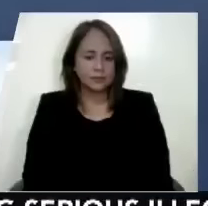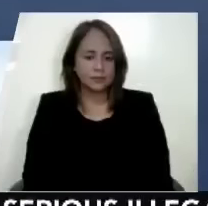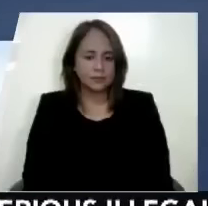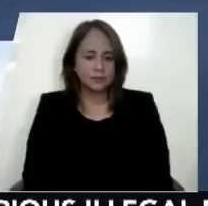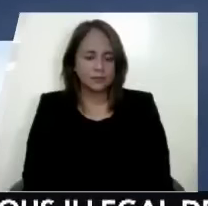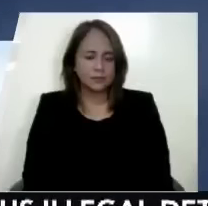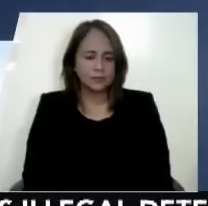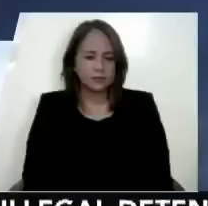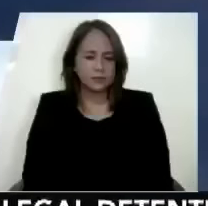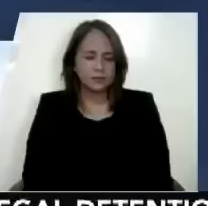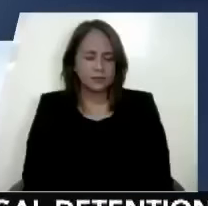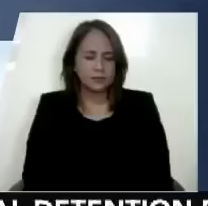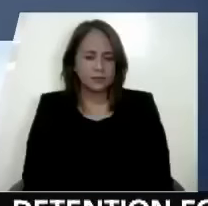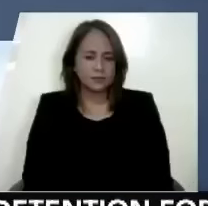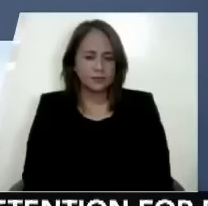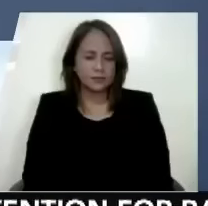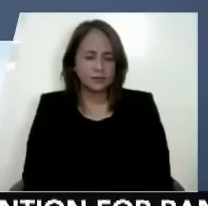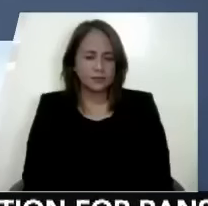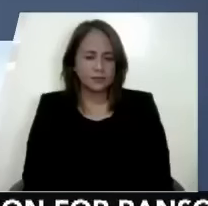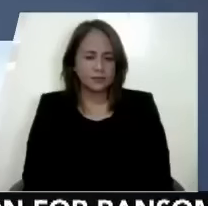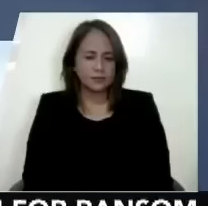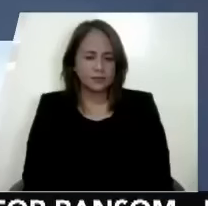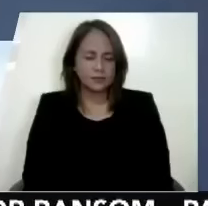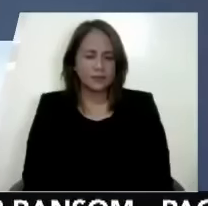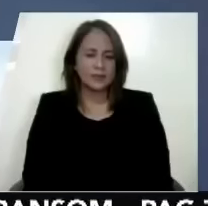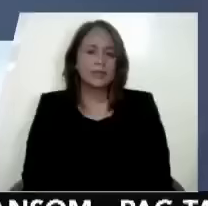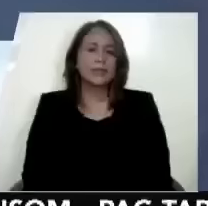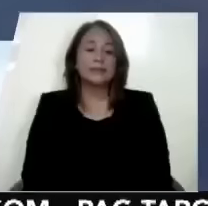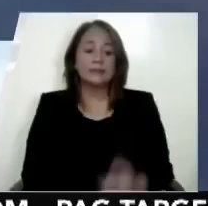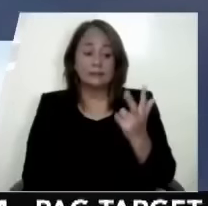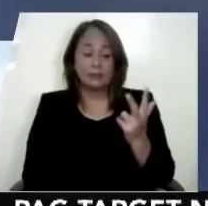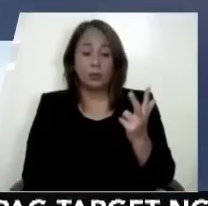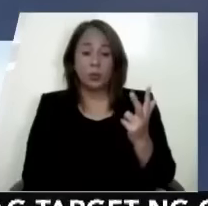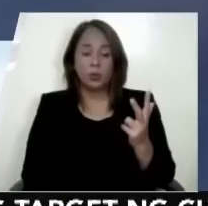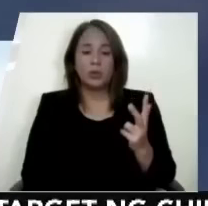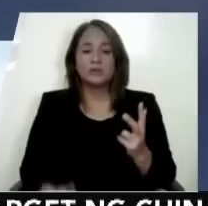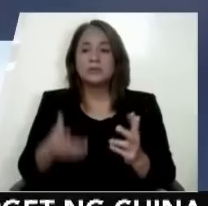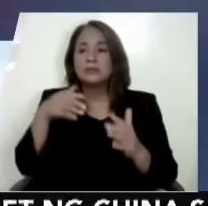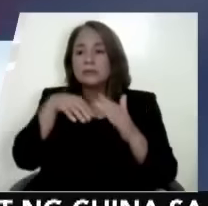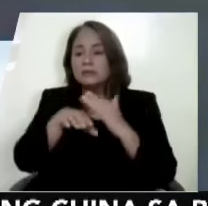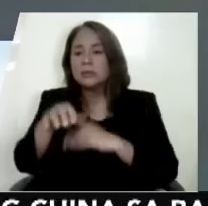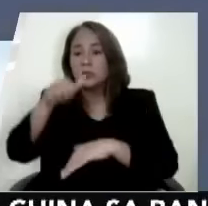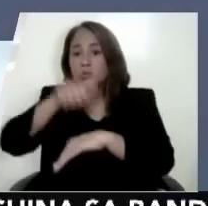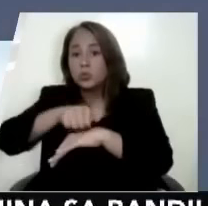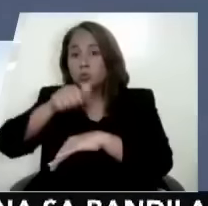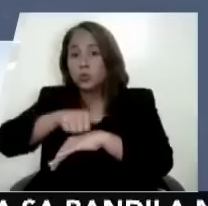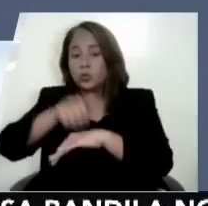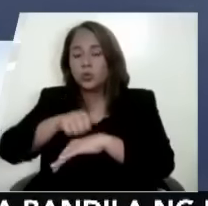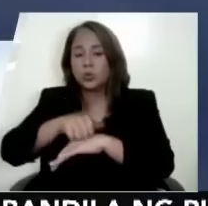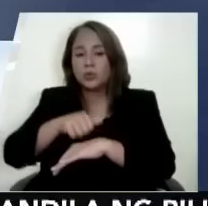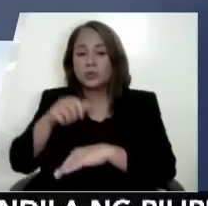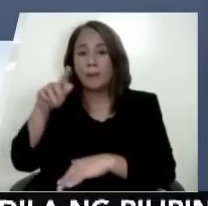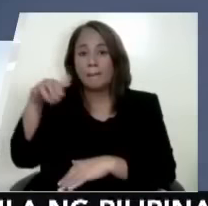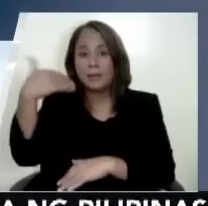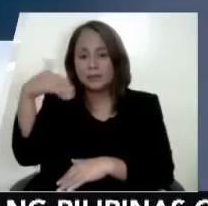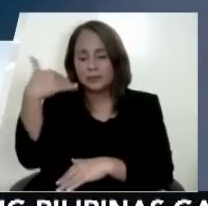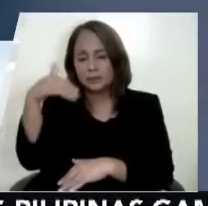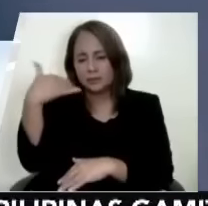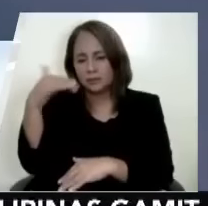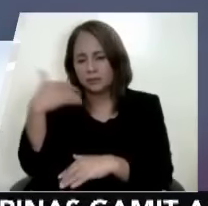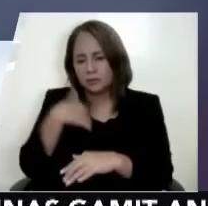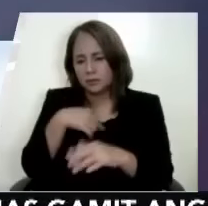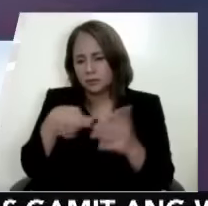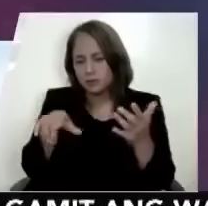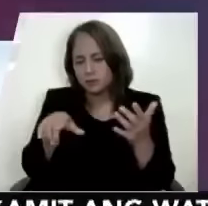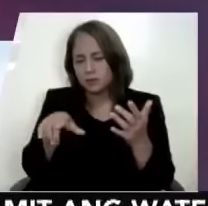pagtutok unang hinold up ng mga suspect ang convenience store na ito sa Barangay maybunga Pasig tinutukan nila ang kahero at pinabuksan